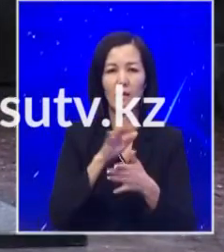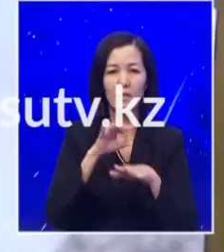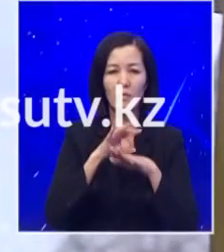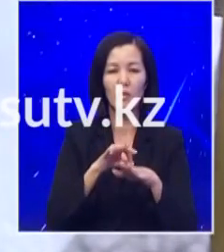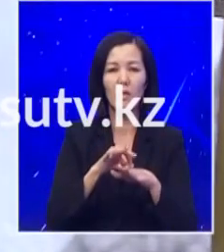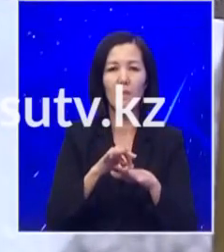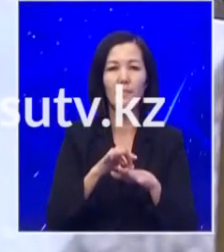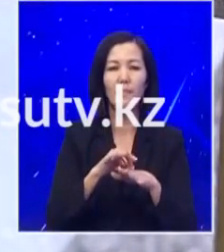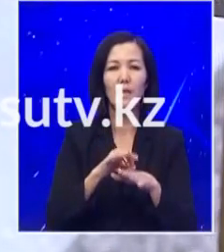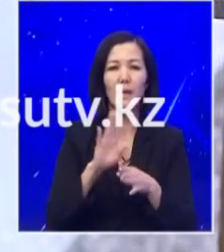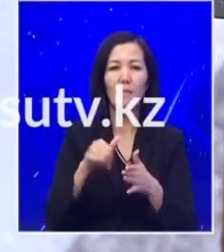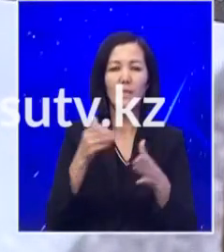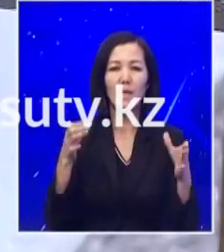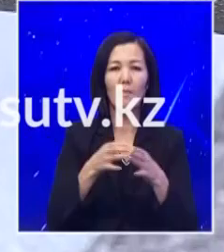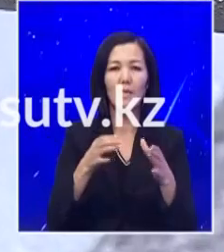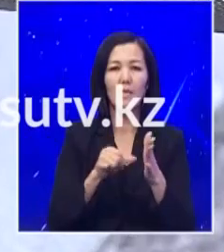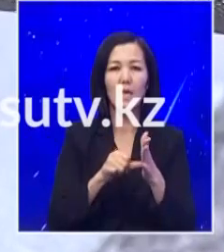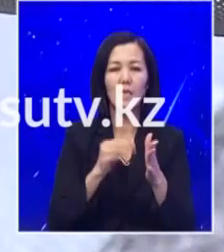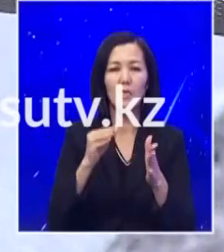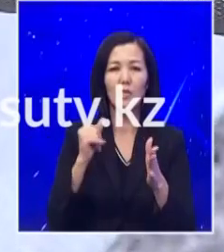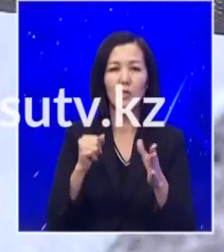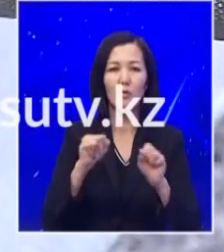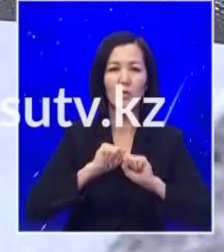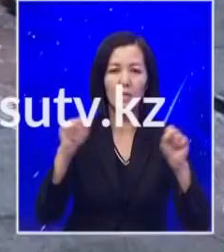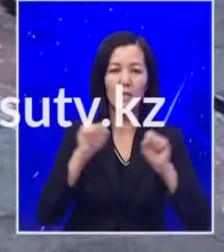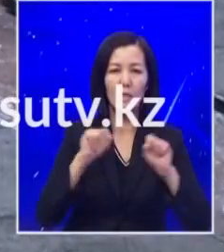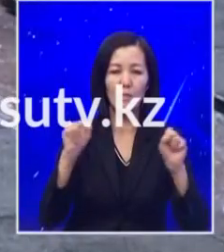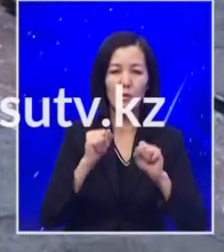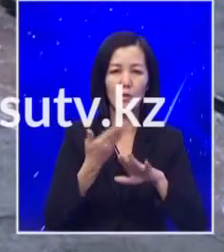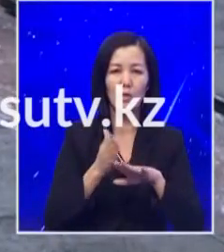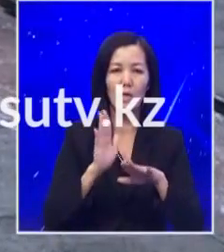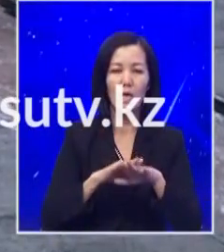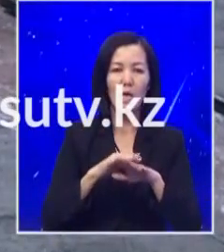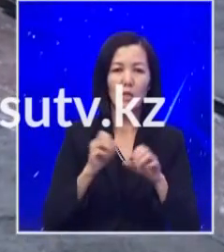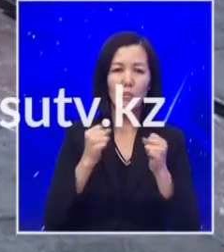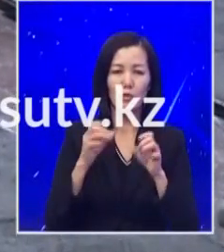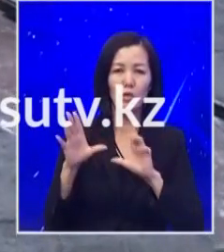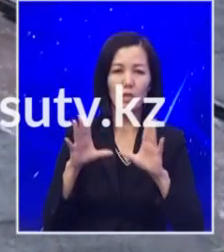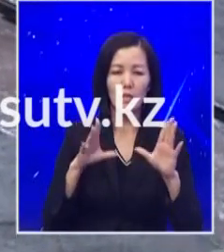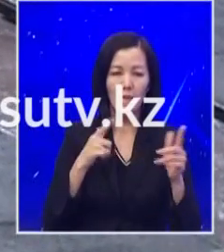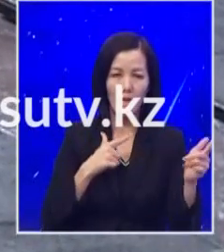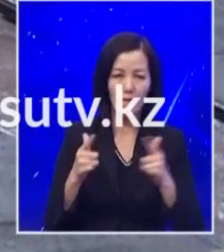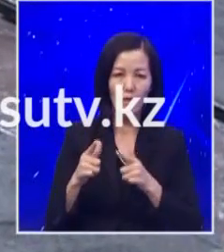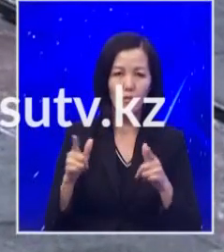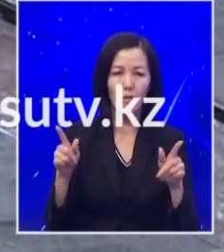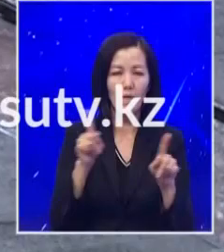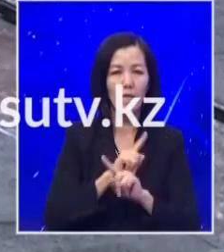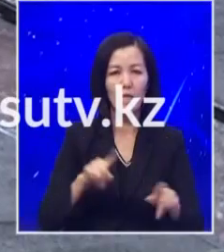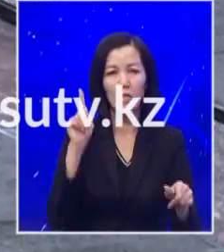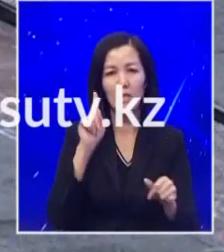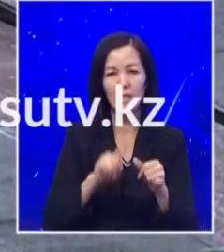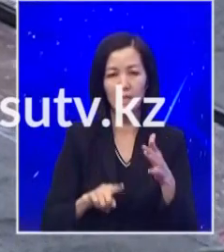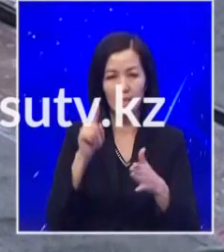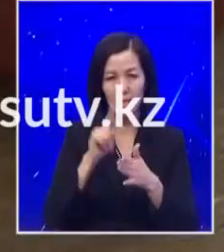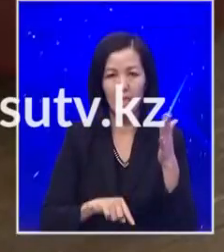қаласында өтеді. Еліміздің бас командасында 6 жетісулық зілтемірші дайындалуда. Барлығына ерекше сенім артылып отыр. Өйткені бұл